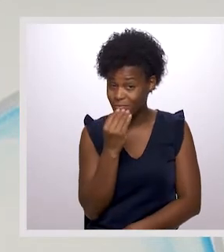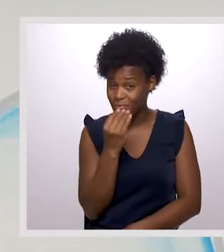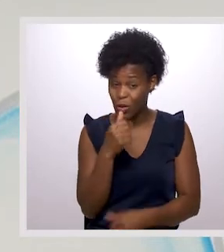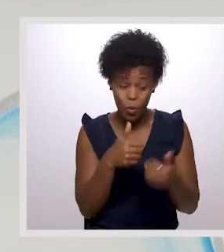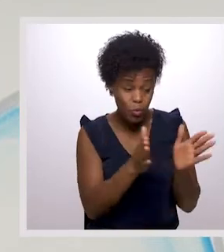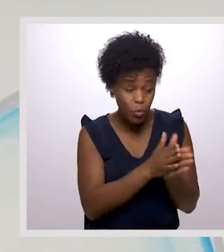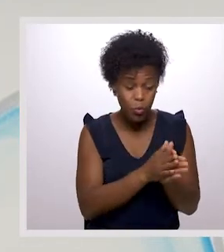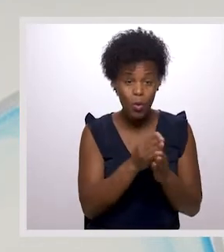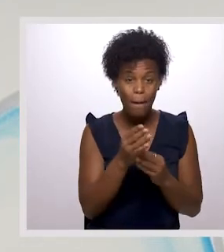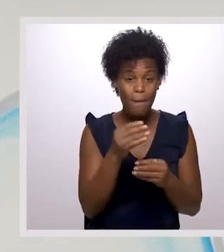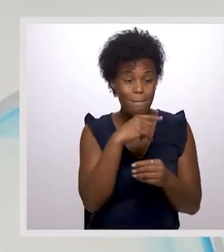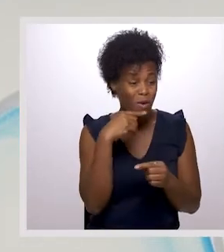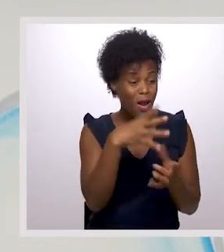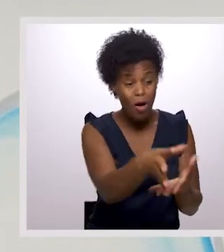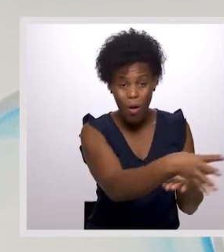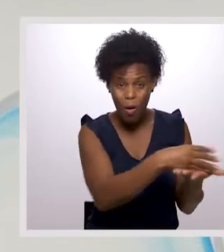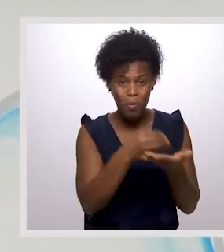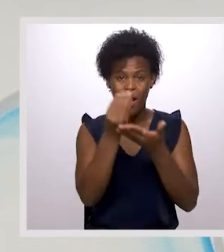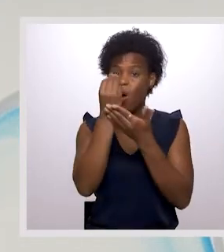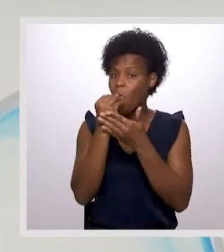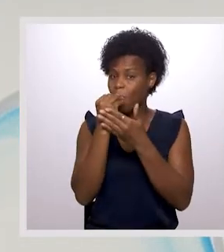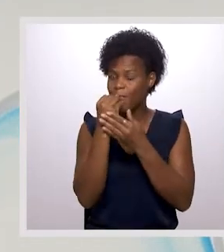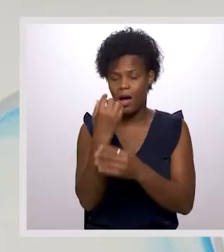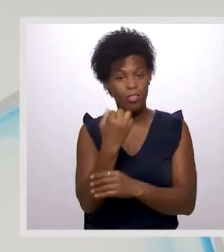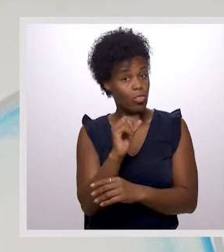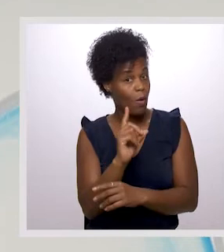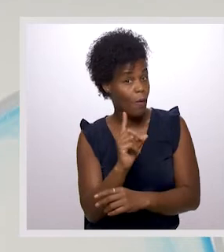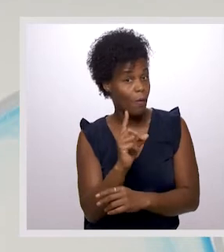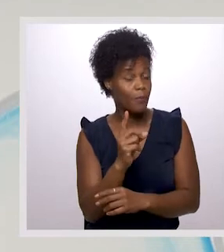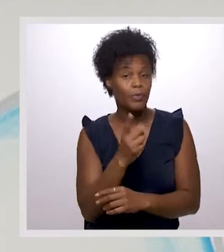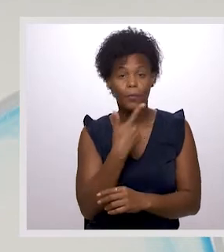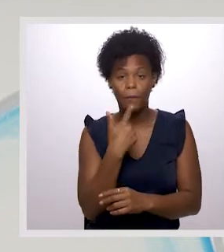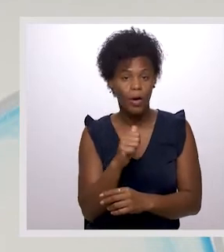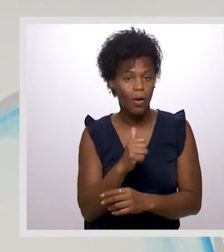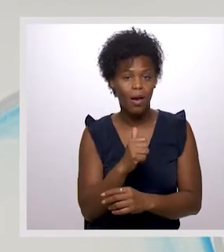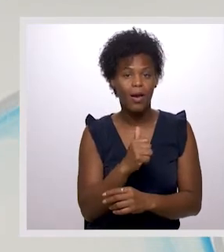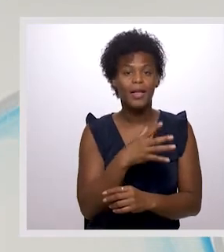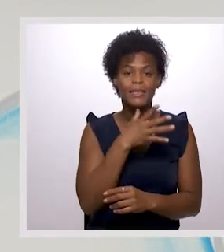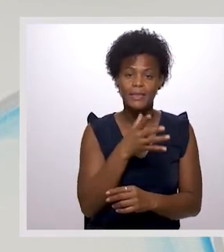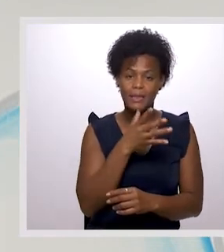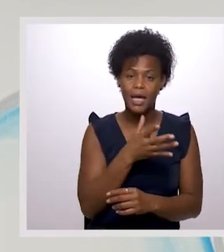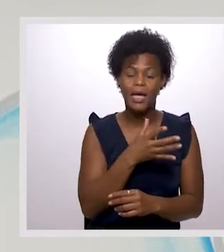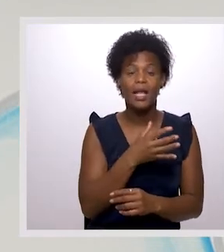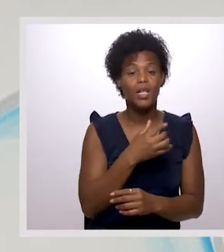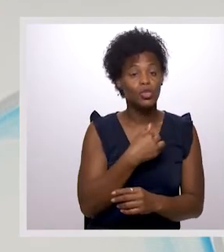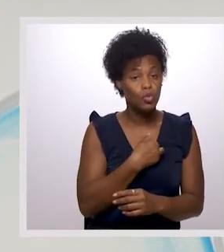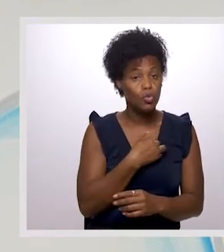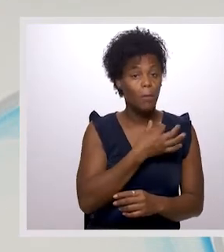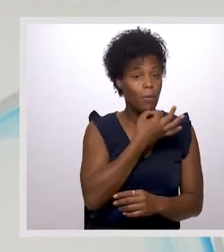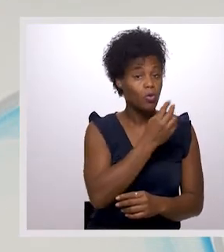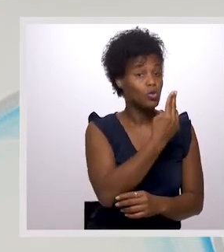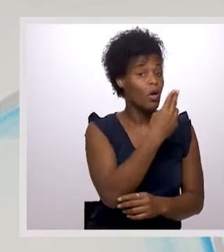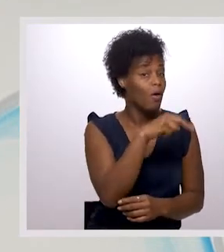comemos? Não, n'est-ce pas? Então, não podemos dizer je mange un gâteau, par